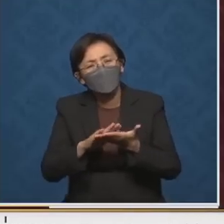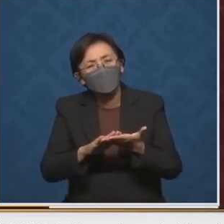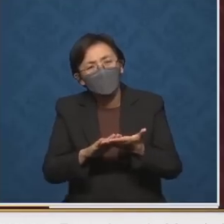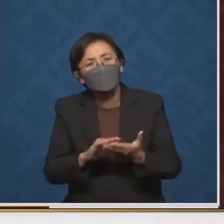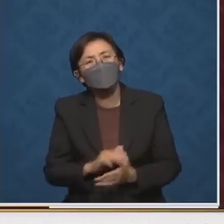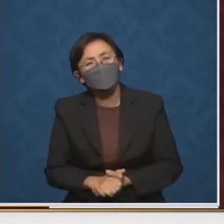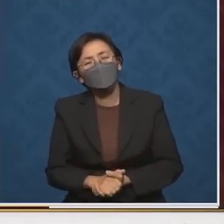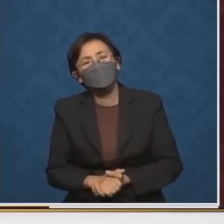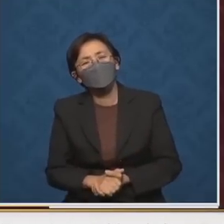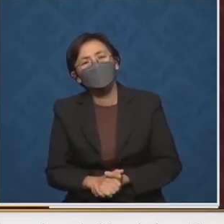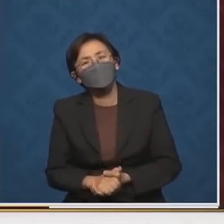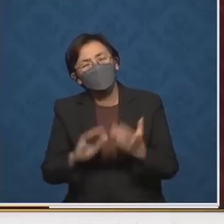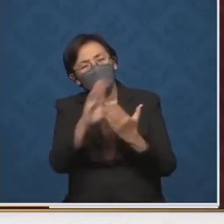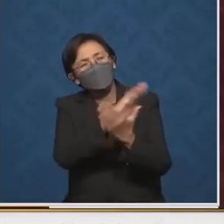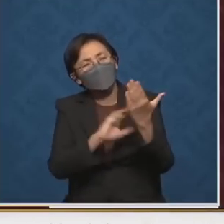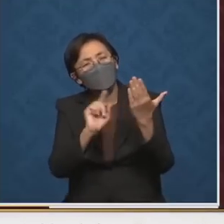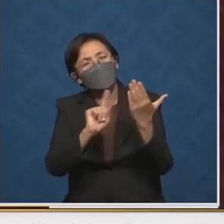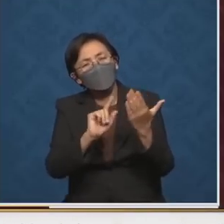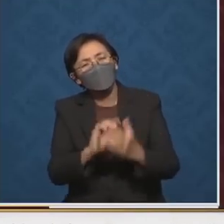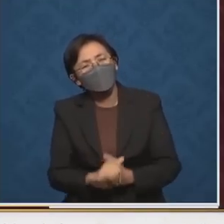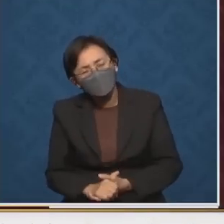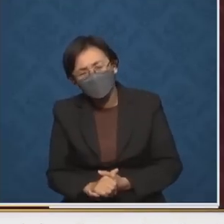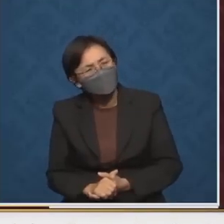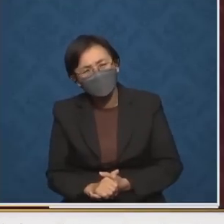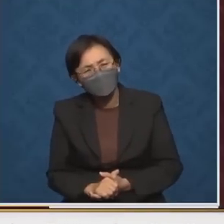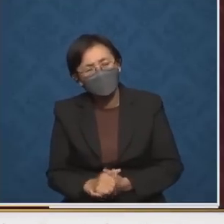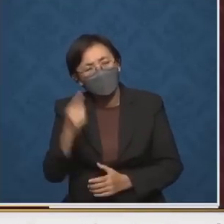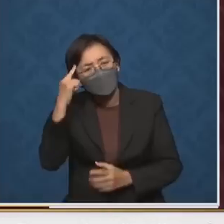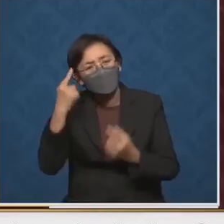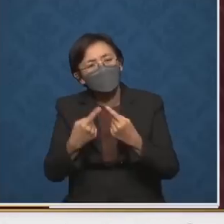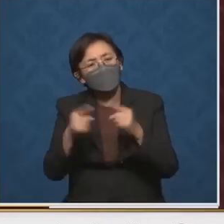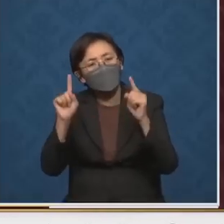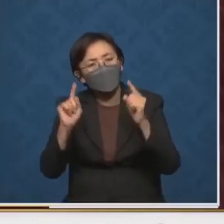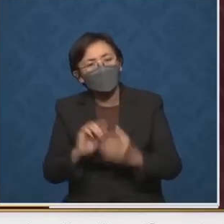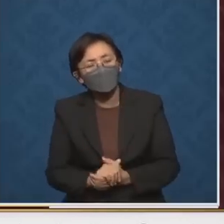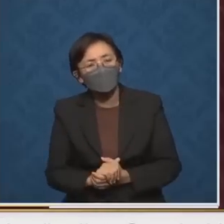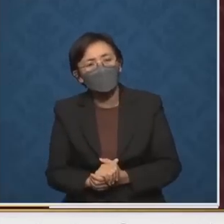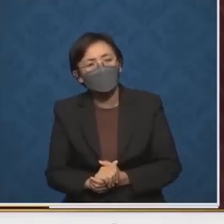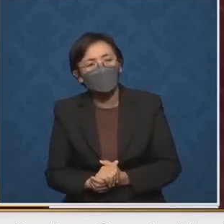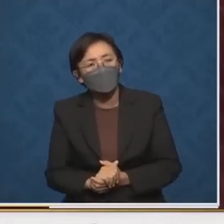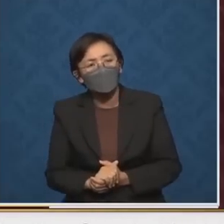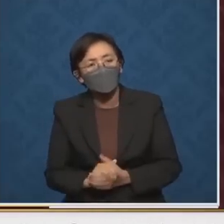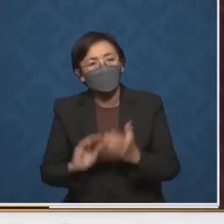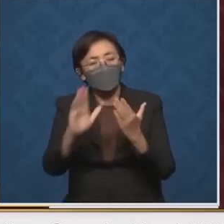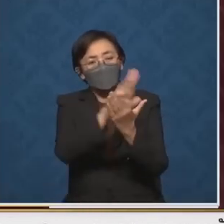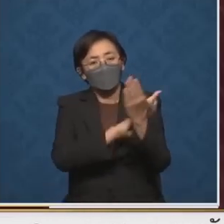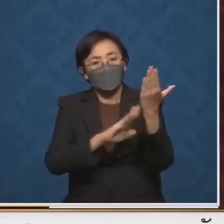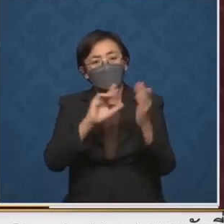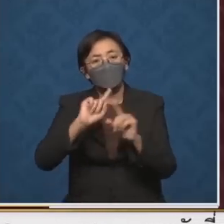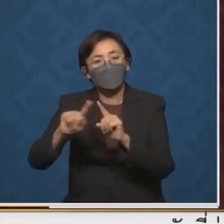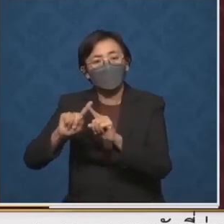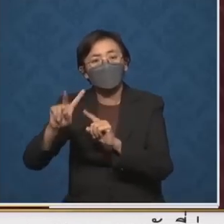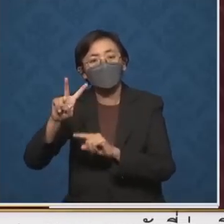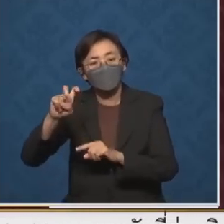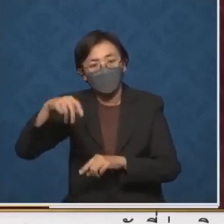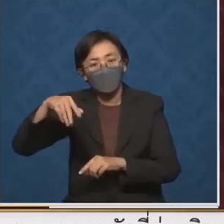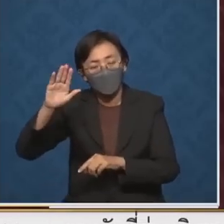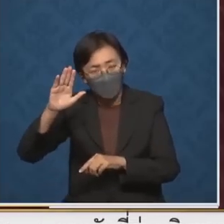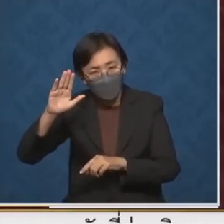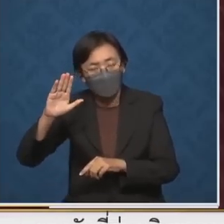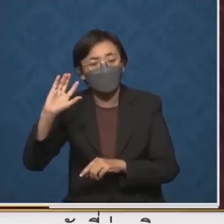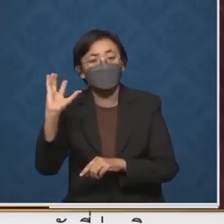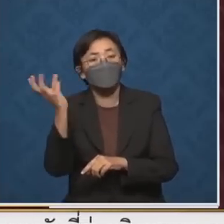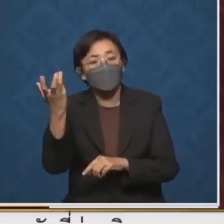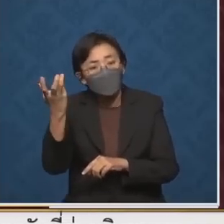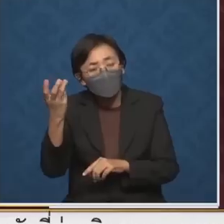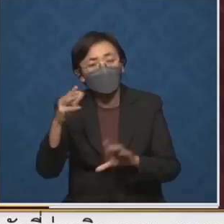วามันประเทศอะไร ที่มันกิดแงแผงก็ควรตั้ง 200 ประเทศทั่วโลกเค้าเข้า